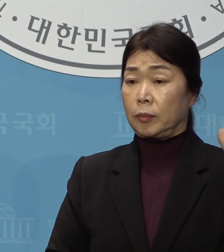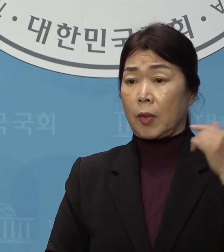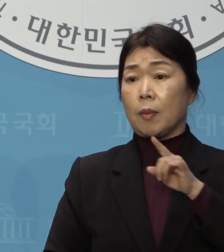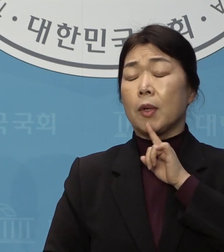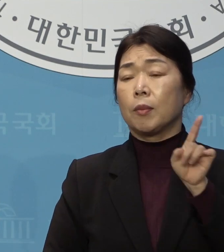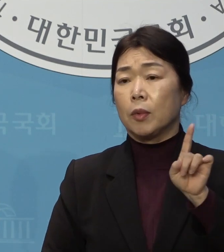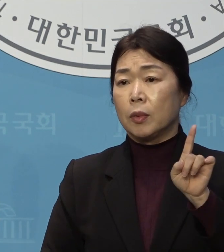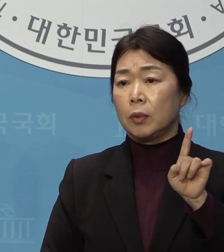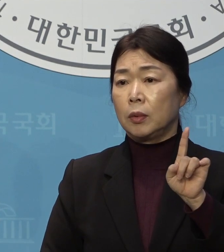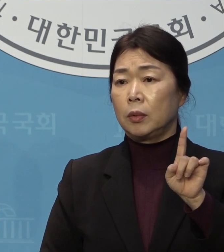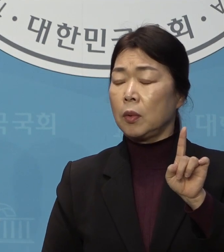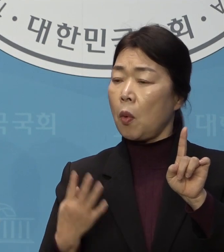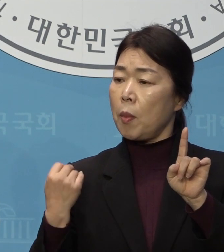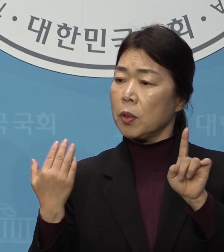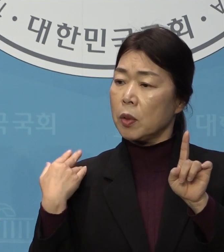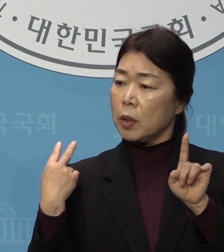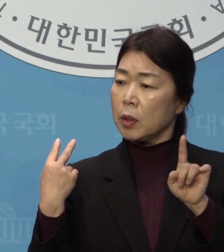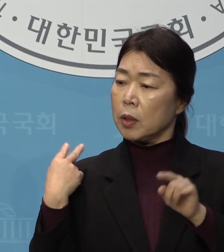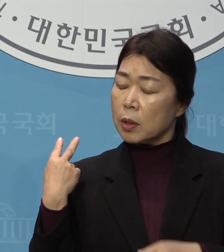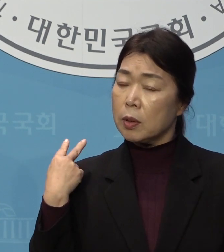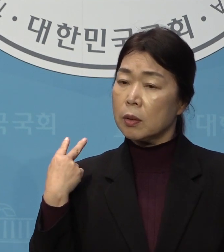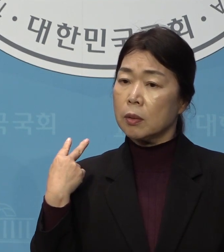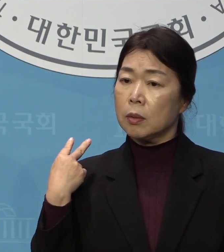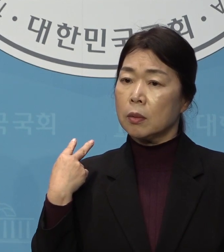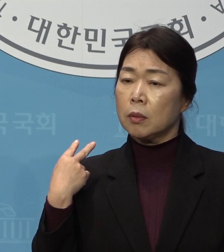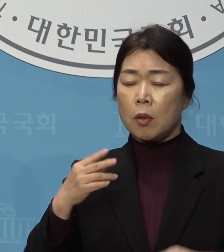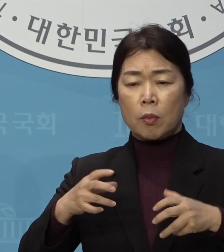말을들은 것이 고작 이틀입니다